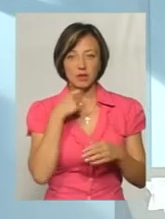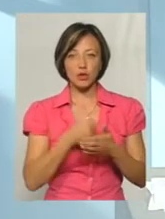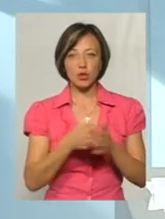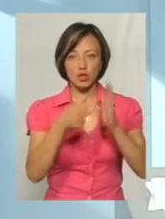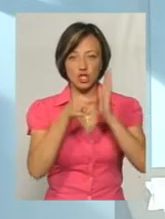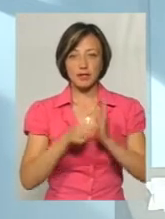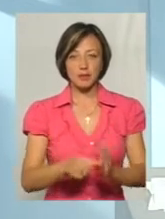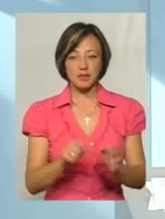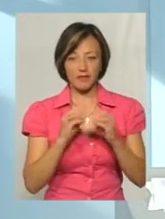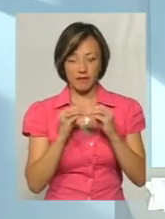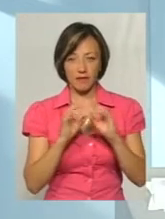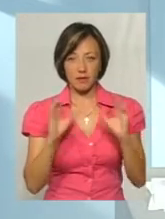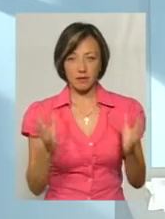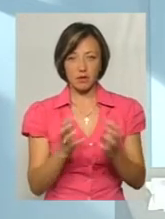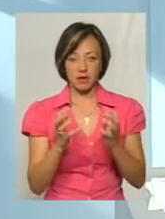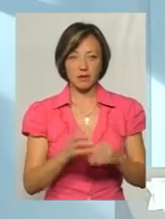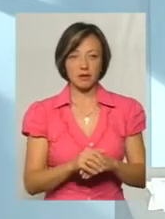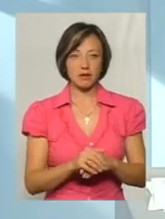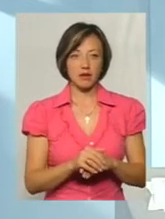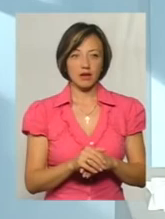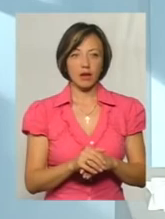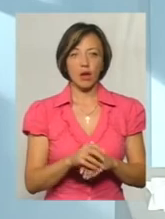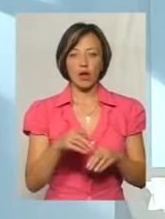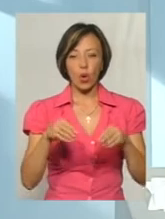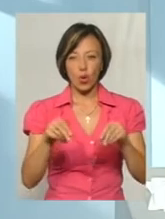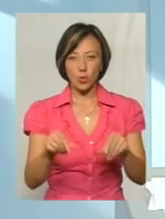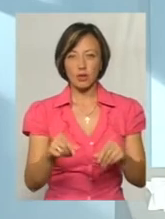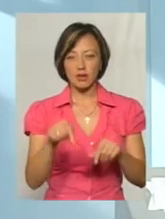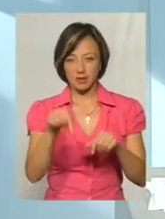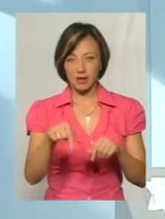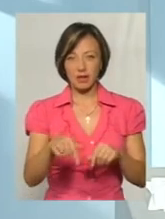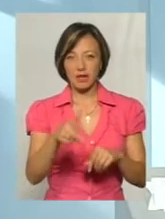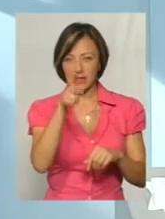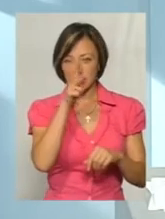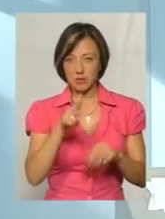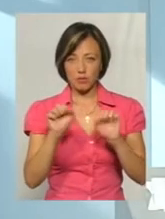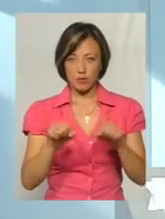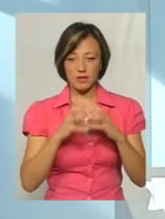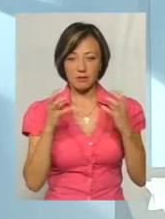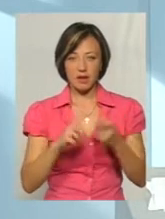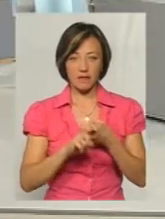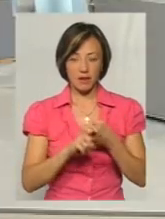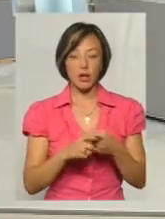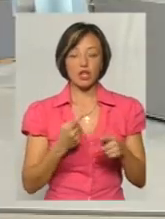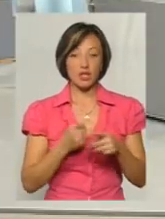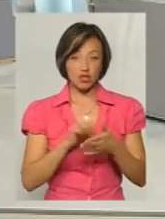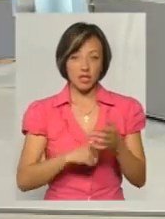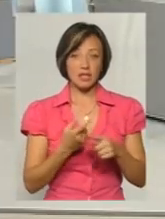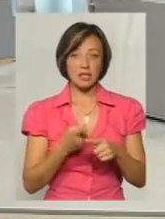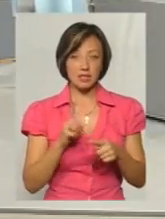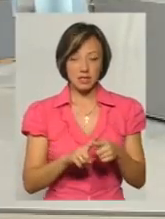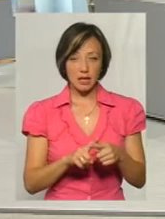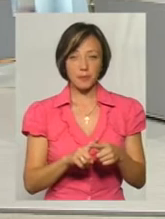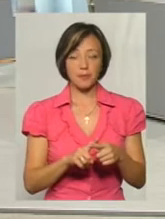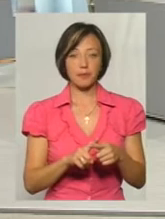6 місяців, гній ґрунт 3 місяці. Через що, забігаючи наперед, хотів би